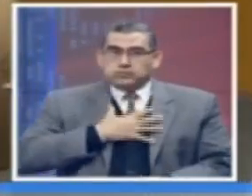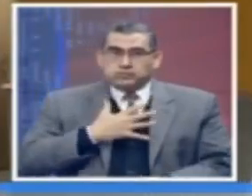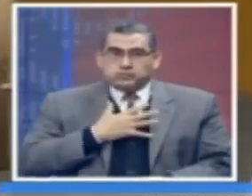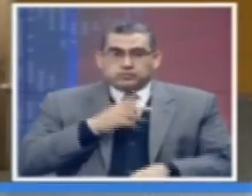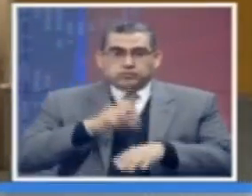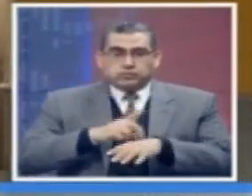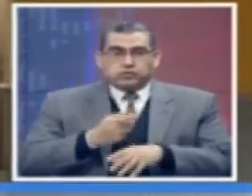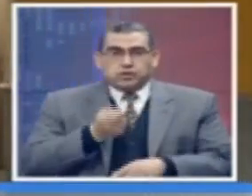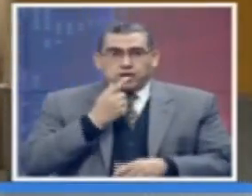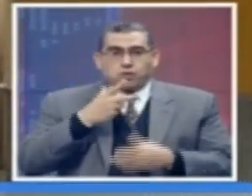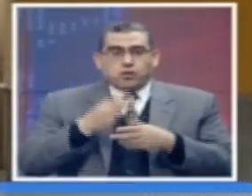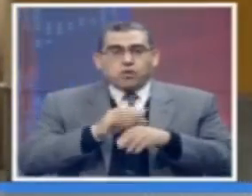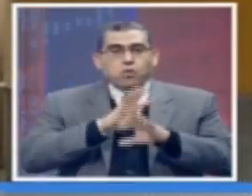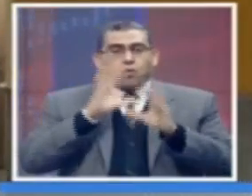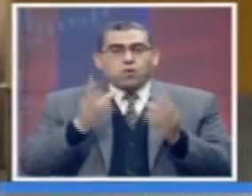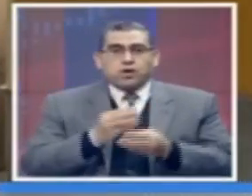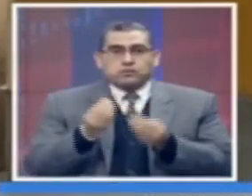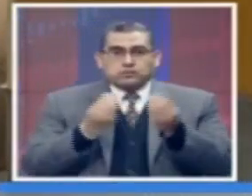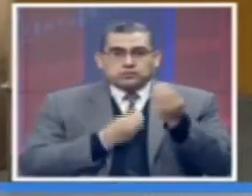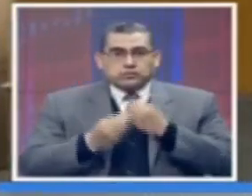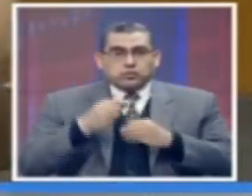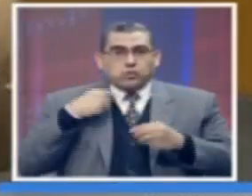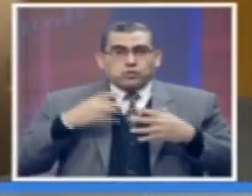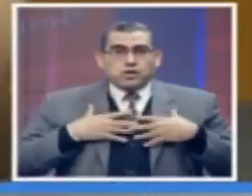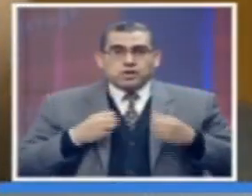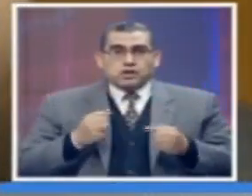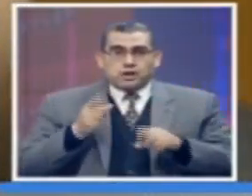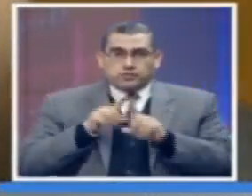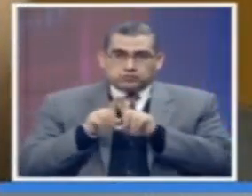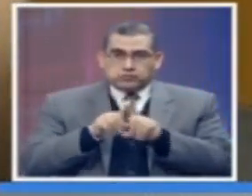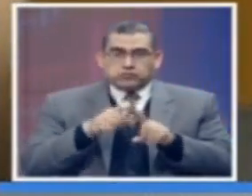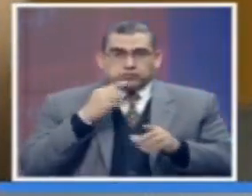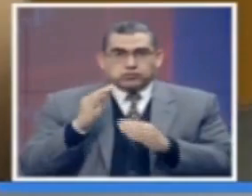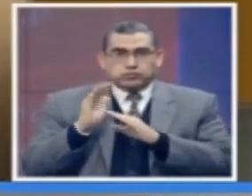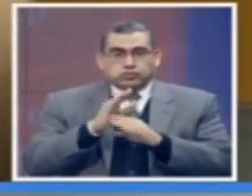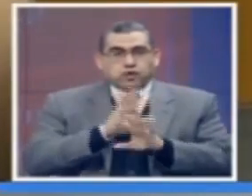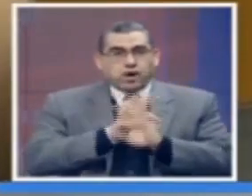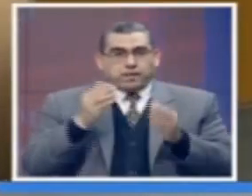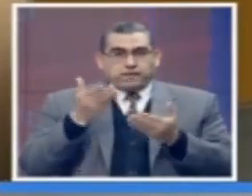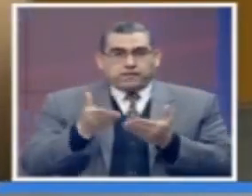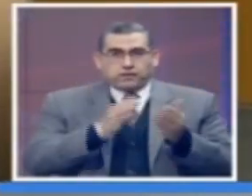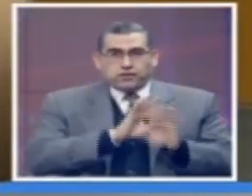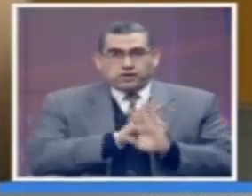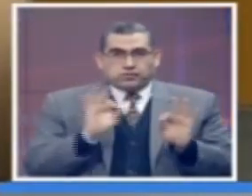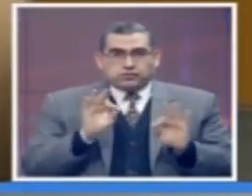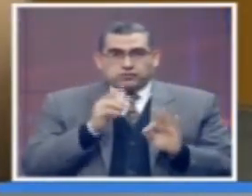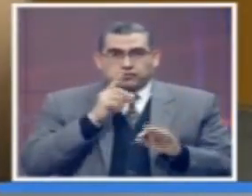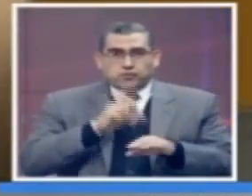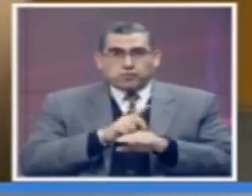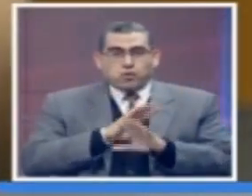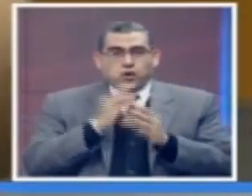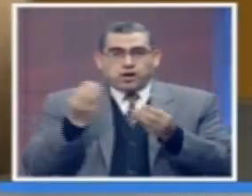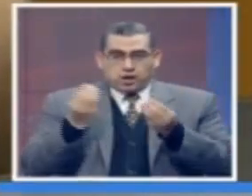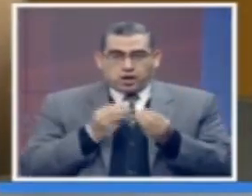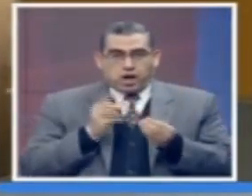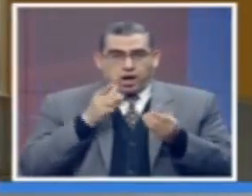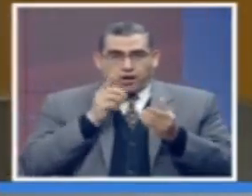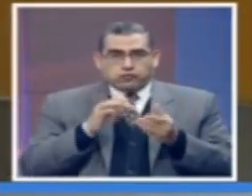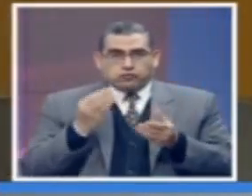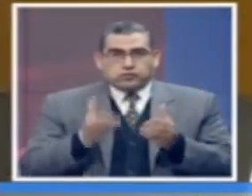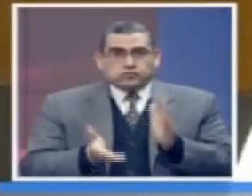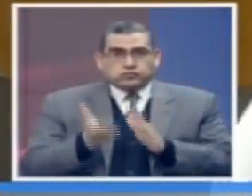المستلزمات لمكافحة العدوى، بجانب أن وزارة الصحة الحمد لله يعني كانت موفرة لنا مستلزمات مكافحة العدوى